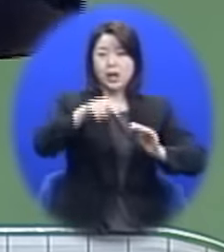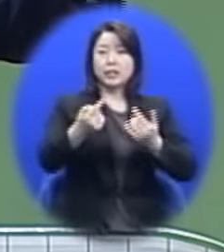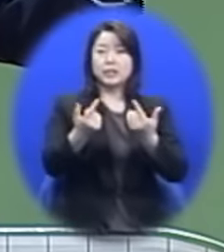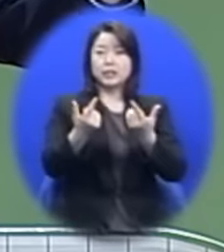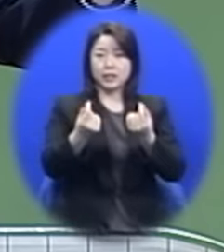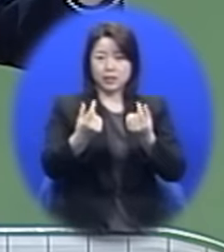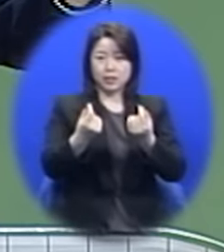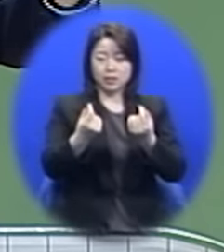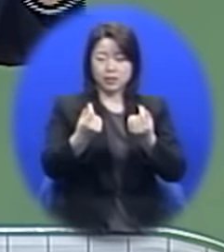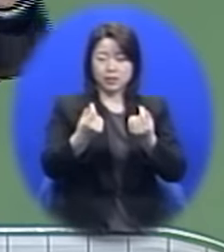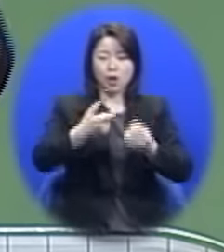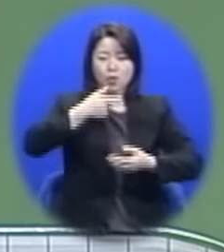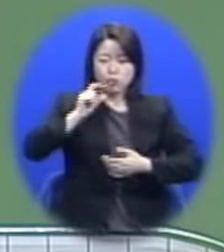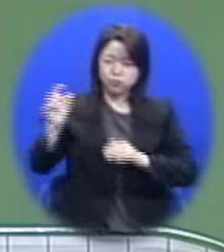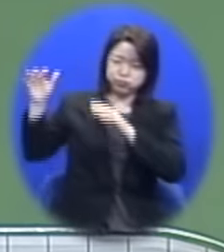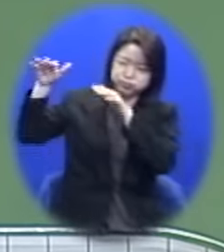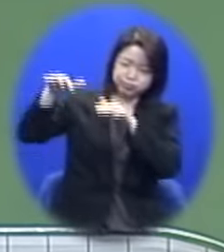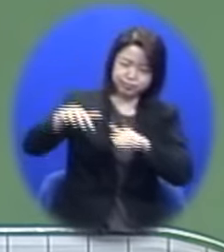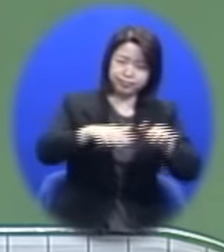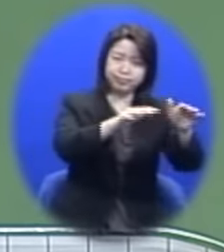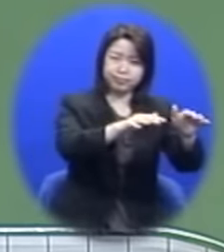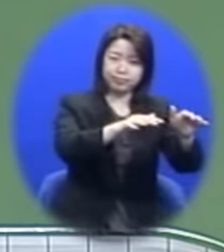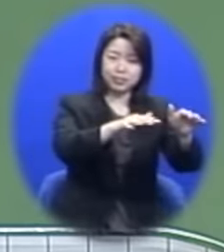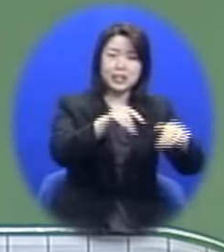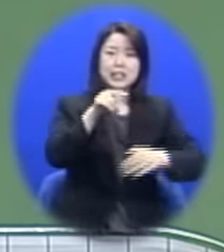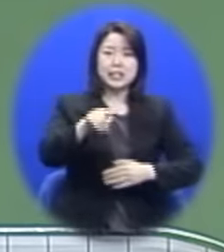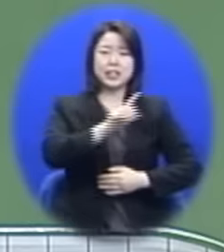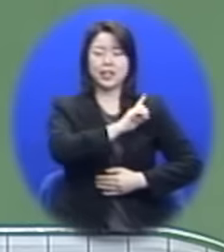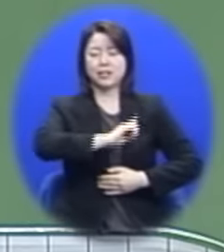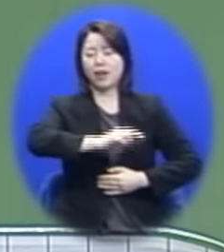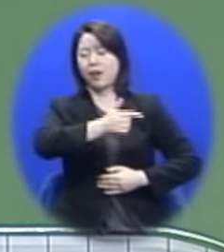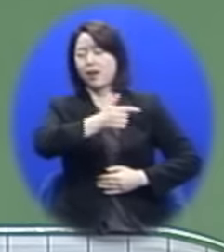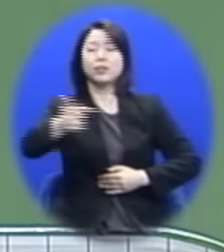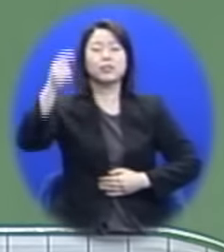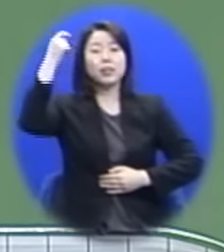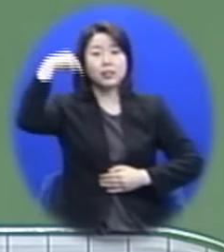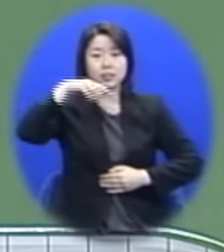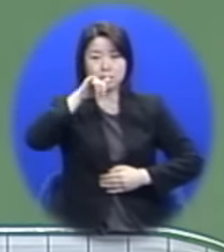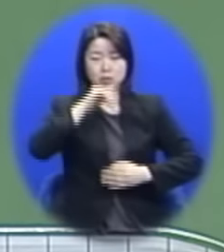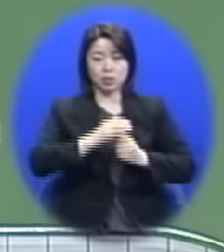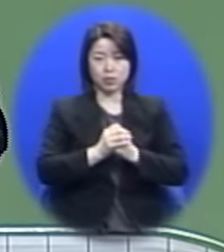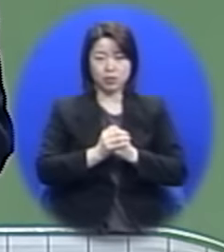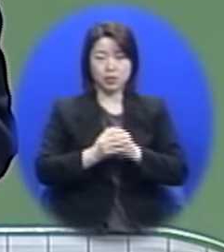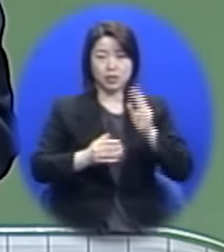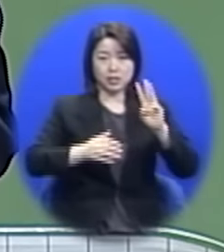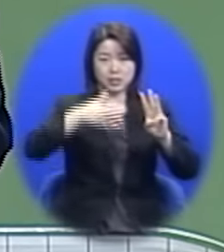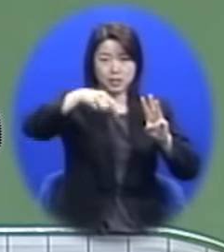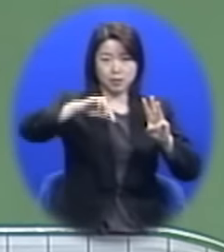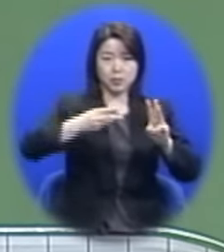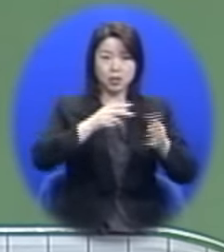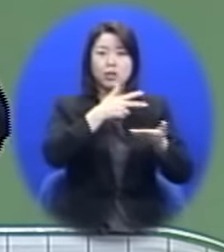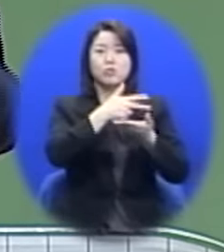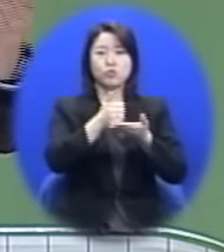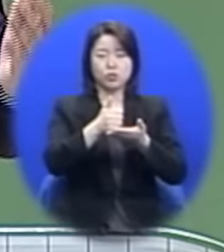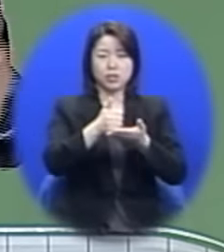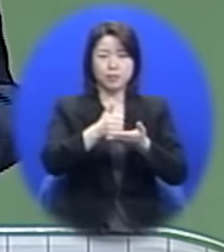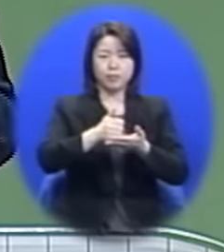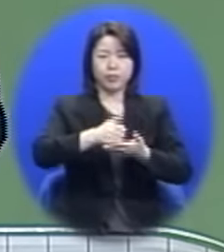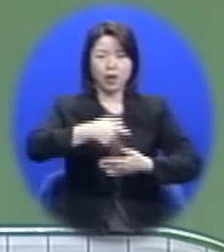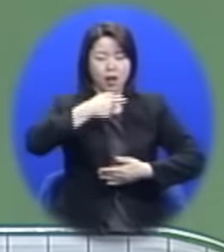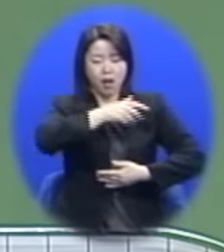물이 쏟아져 흐르는 것, 그게 그들에게 있어서는 가장 컸던 모양입니다. 3절에 주님, 강물이